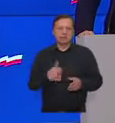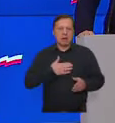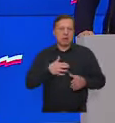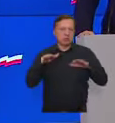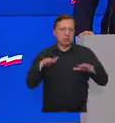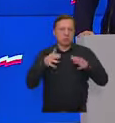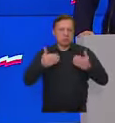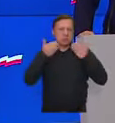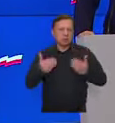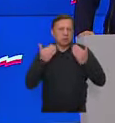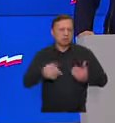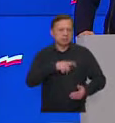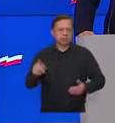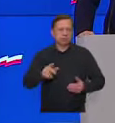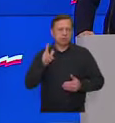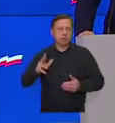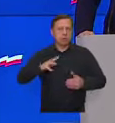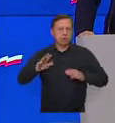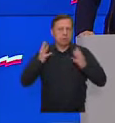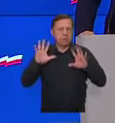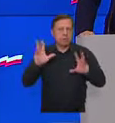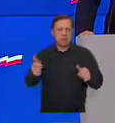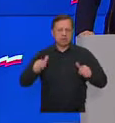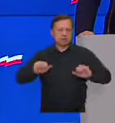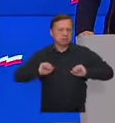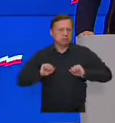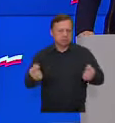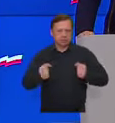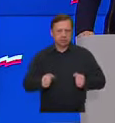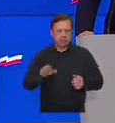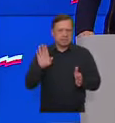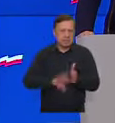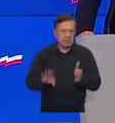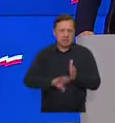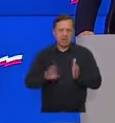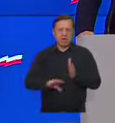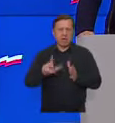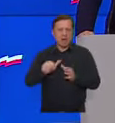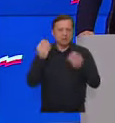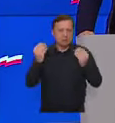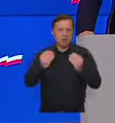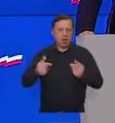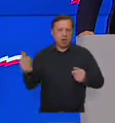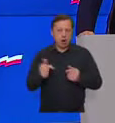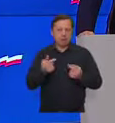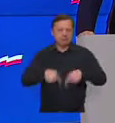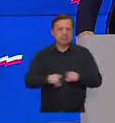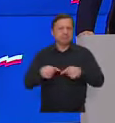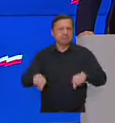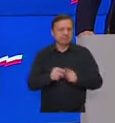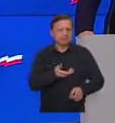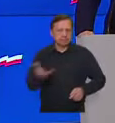dla tych wszystkich, którzy się tak pięknie angażują, wypełniając swoje zwykłe, ale niezwykłe obowiązki. To